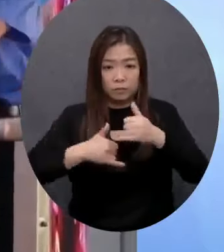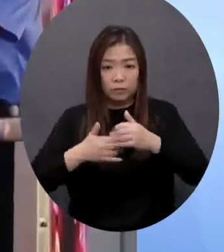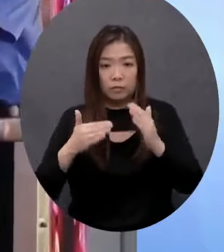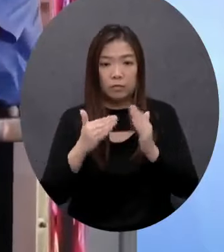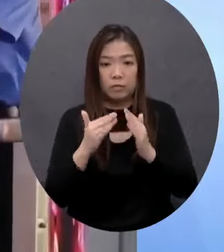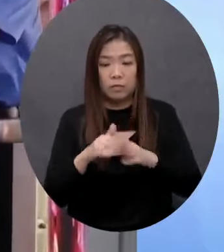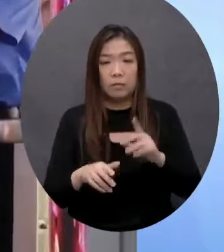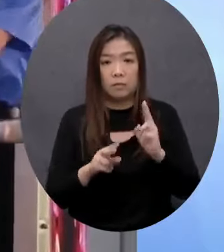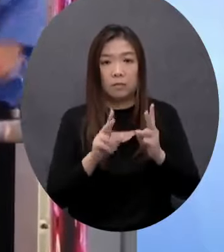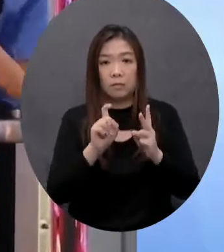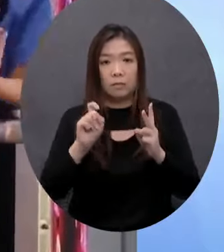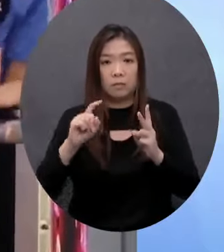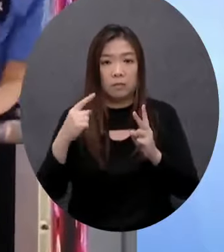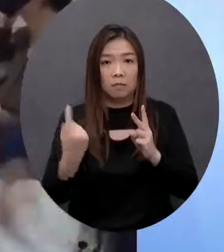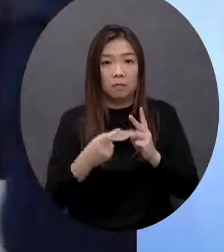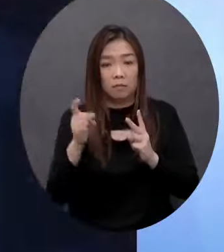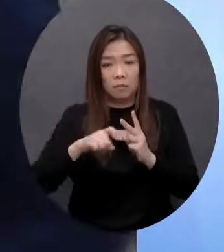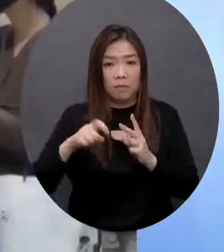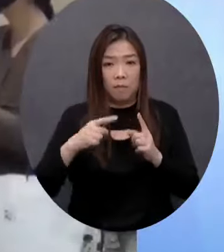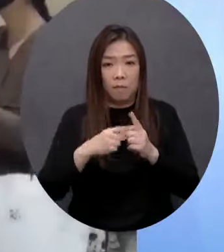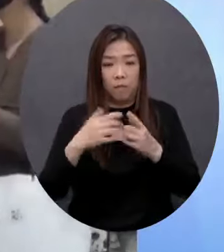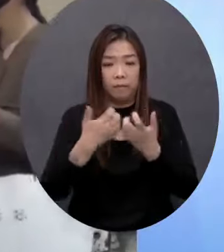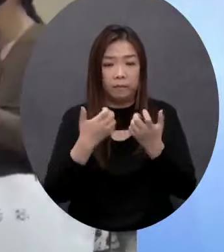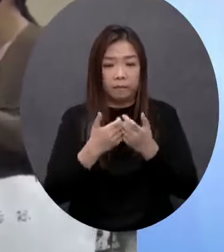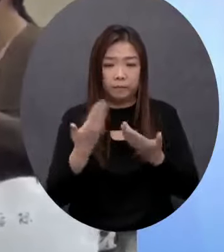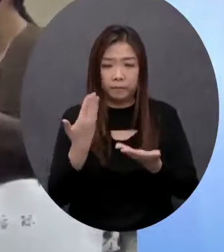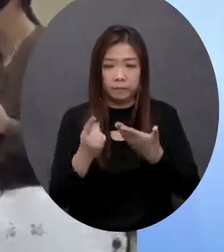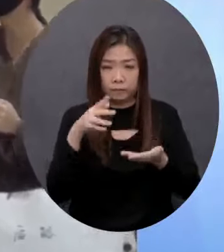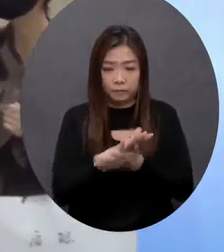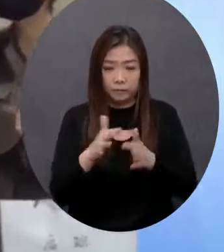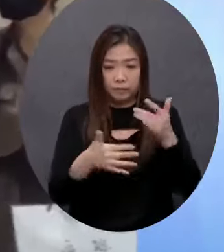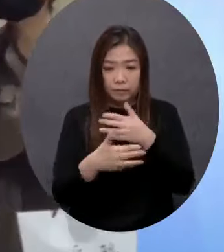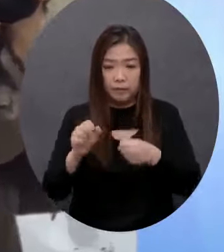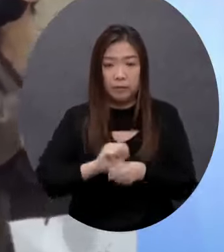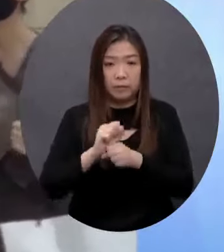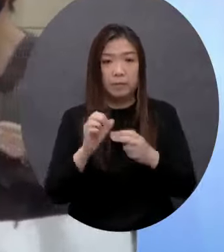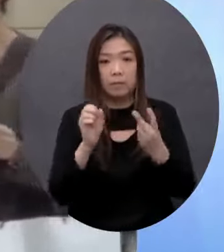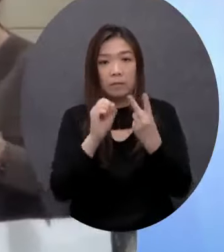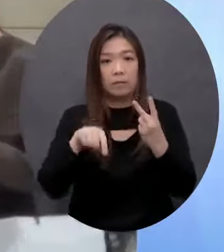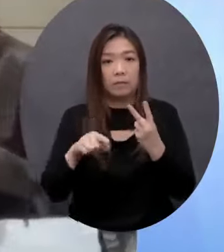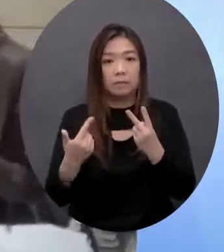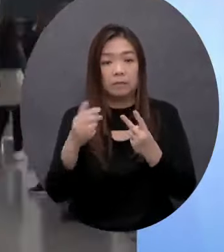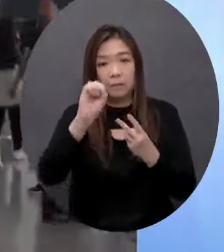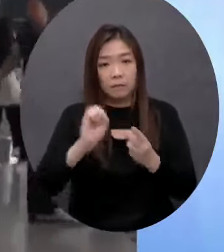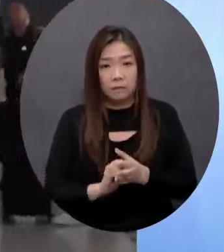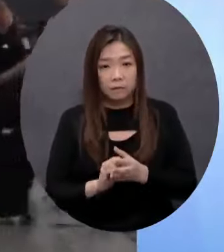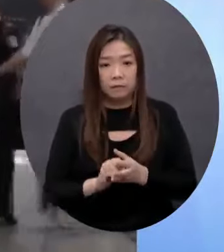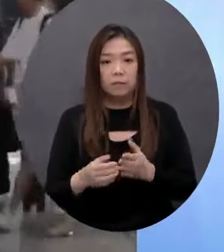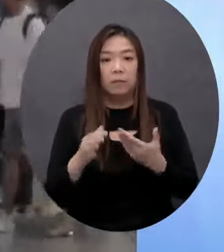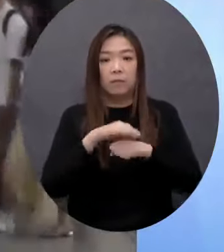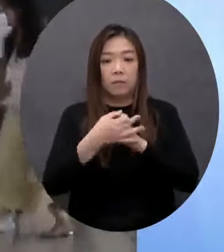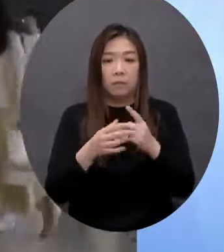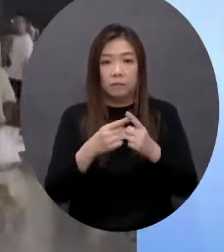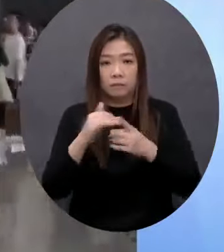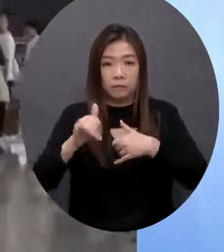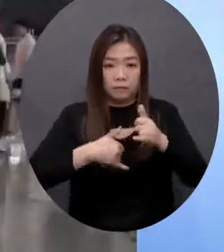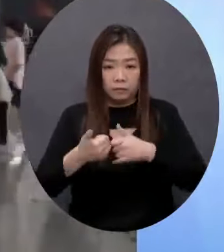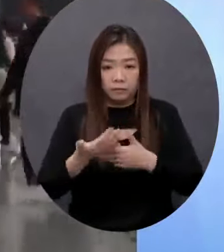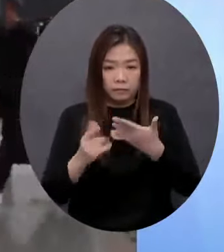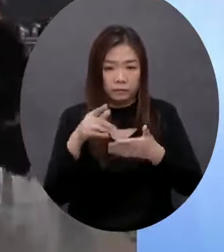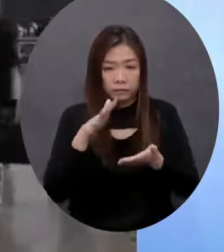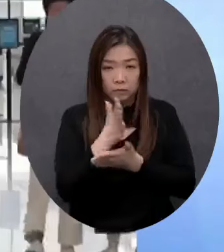有291,900人次，較去年同期增長20.8%。至於外國人出入境更加比去